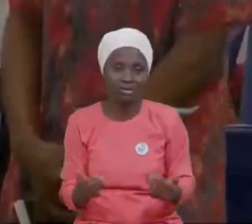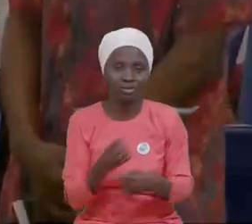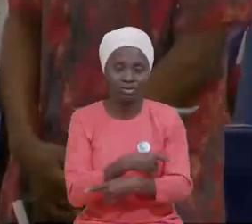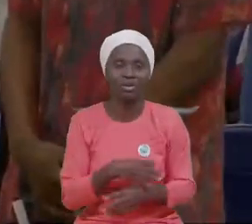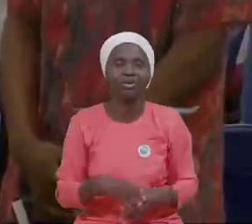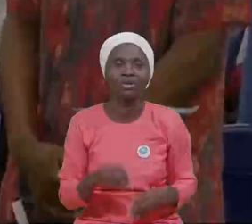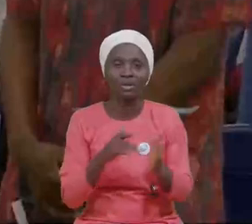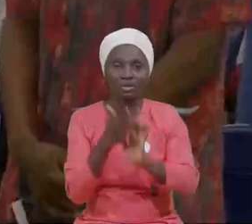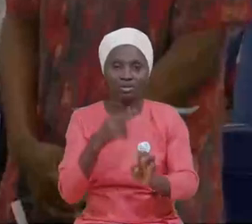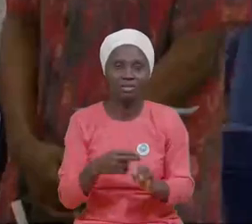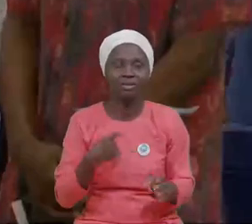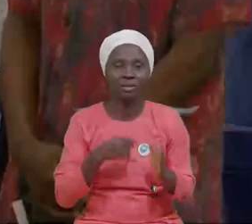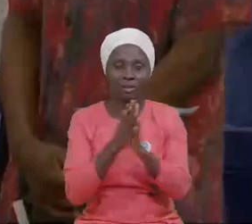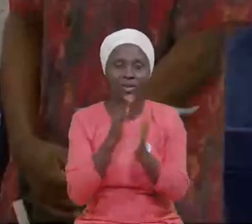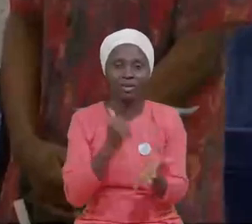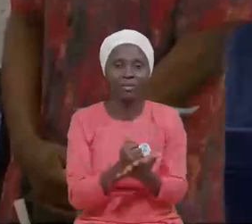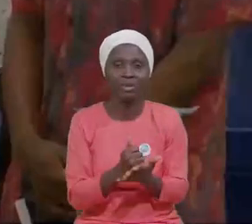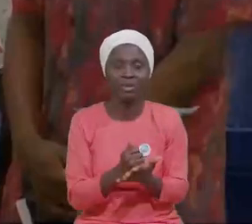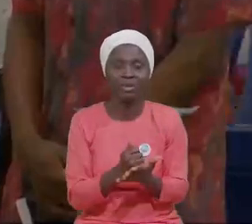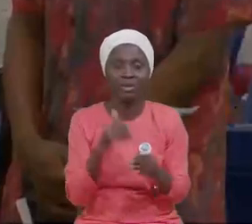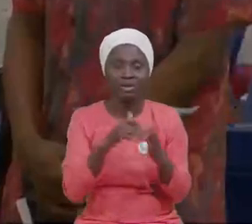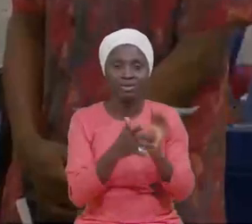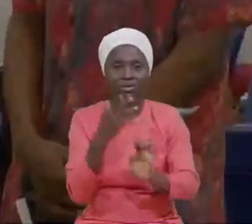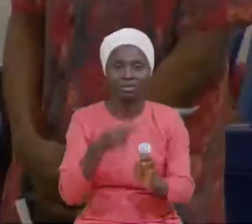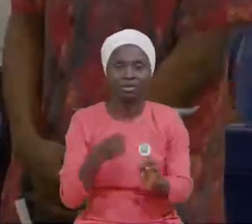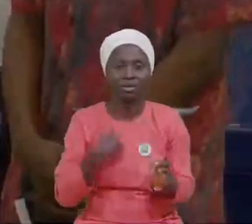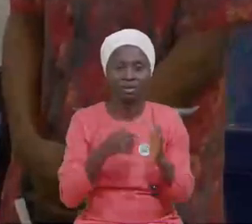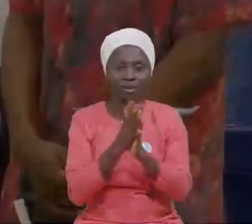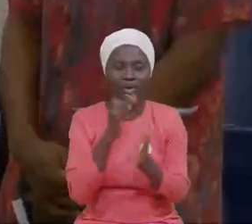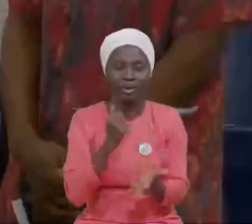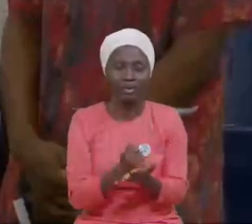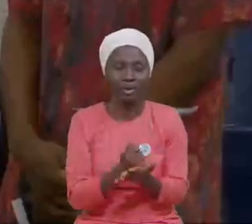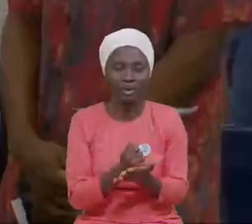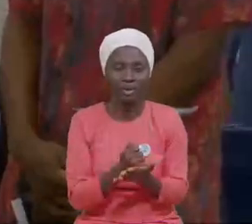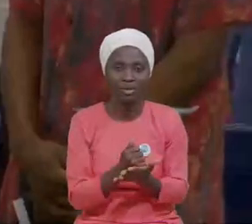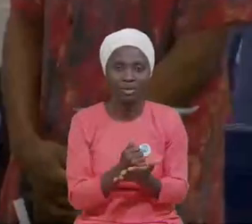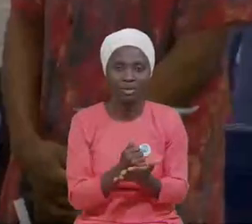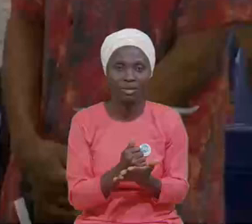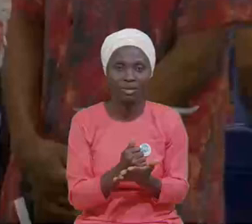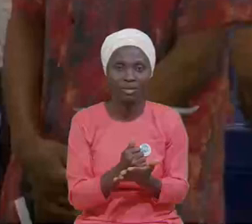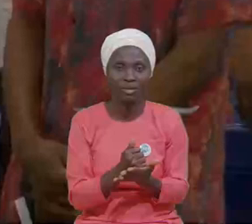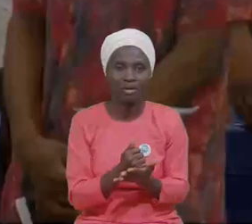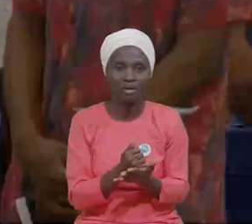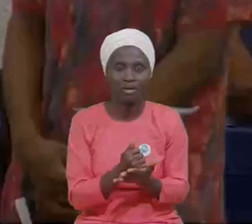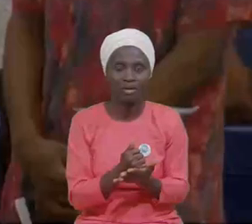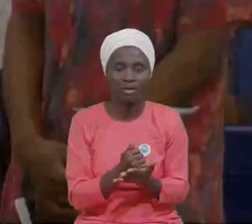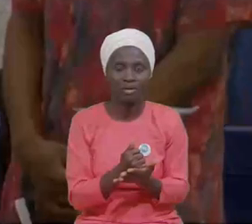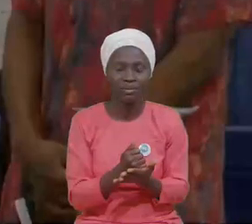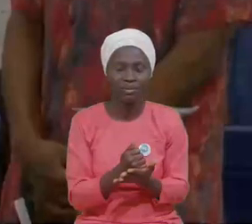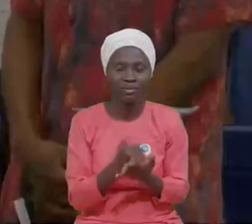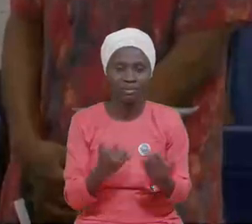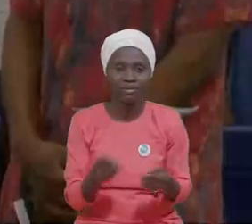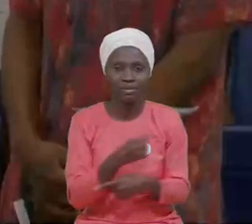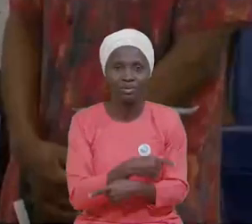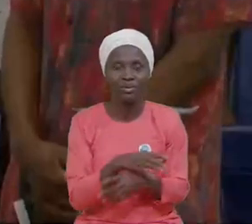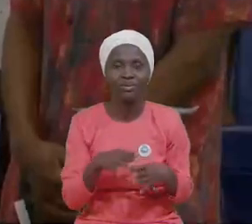Au nom de Jésus, nous prions. Au nom de Jésus, nous prions. Nous sommes là en ce